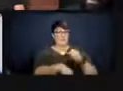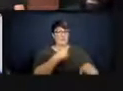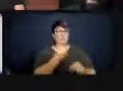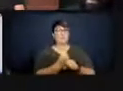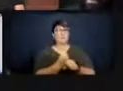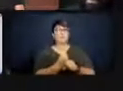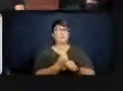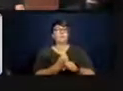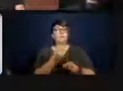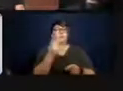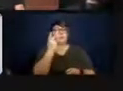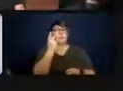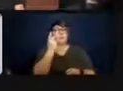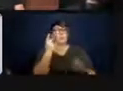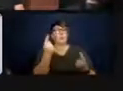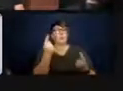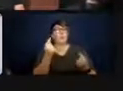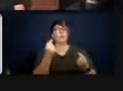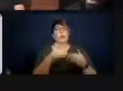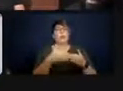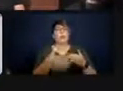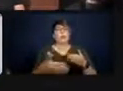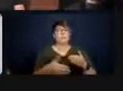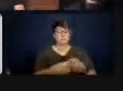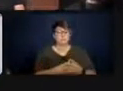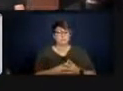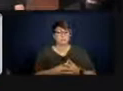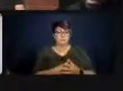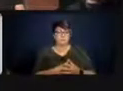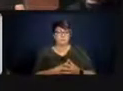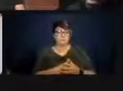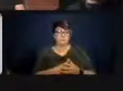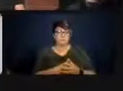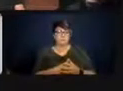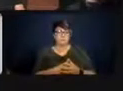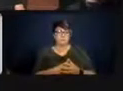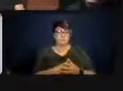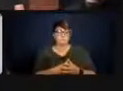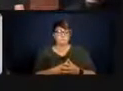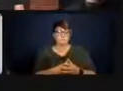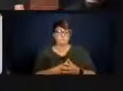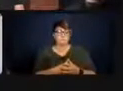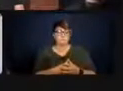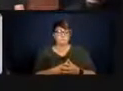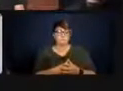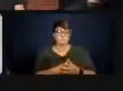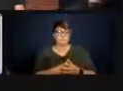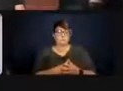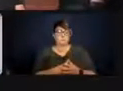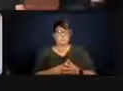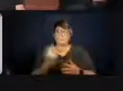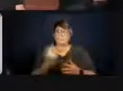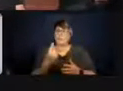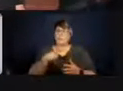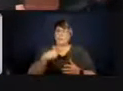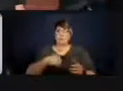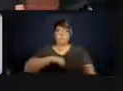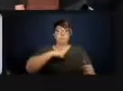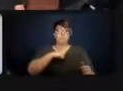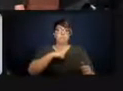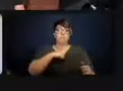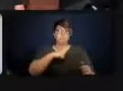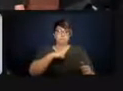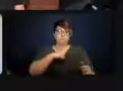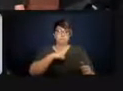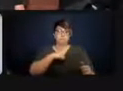Tukiendelea, je, tutafanya nini kufikia hapa? Jambo moja ambalo nimefurahia